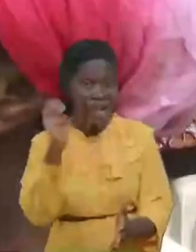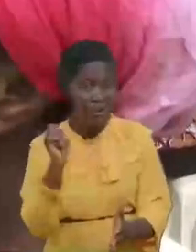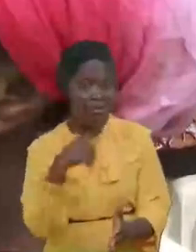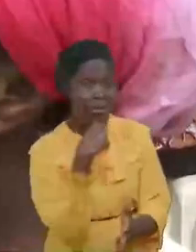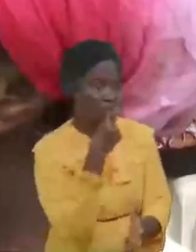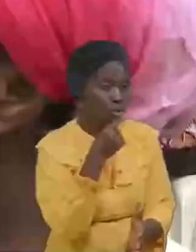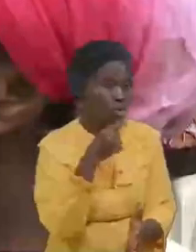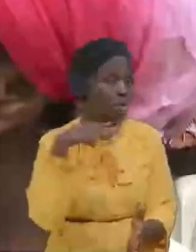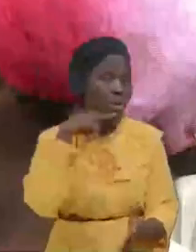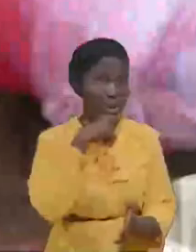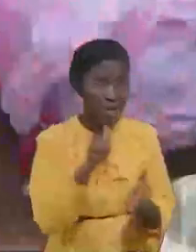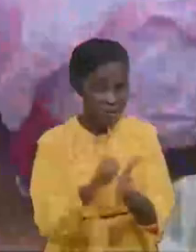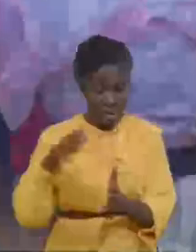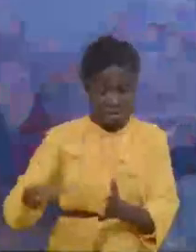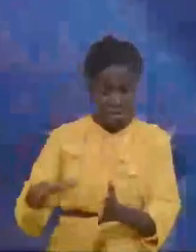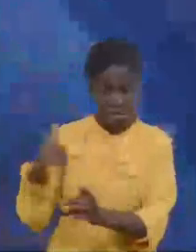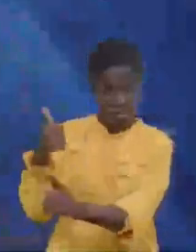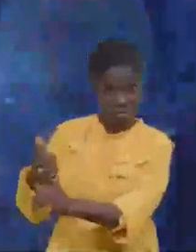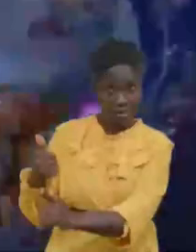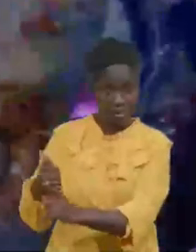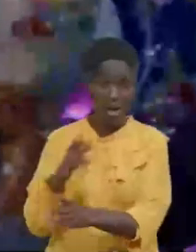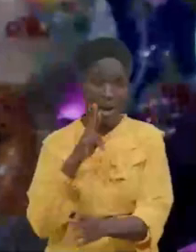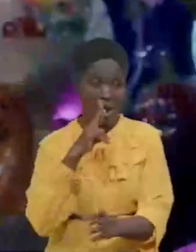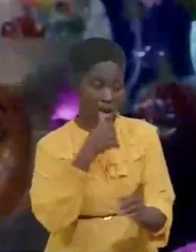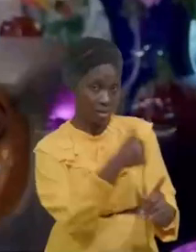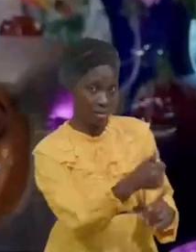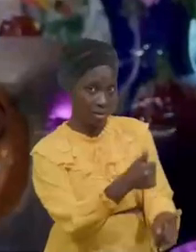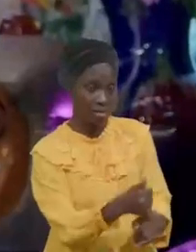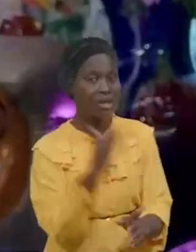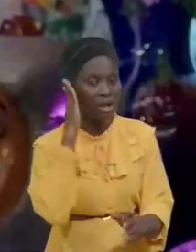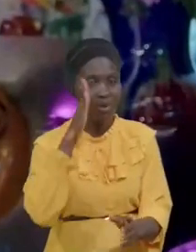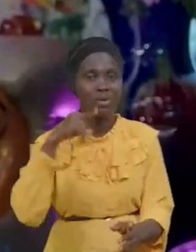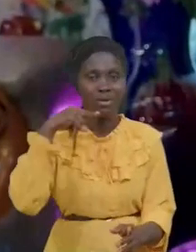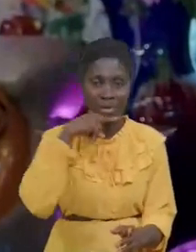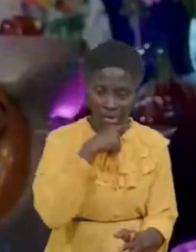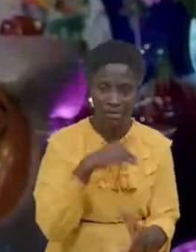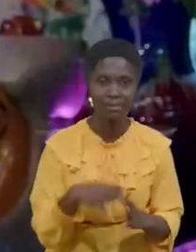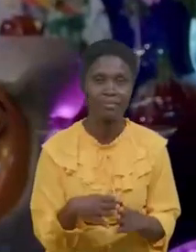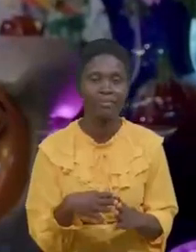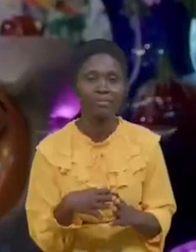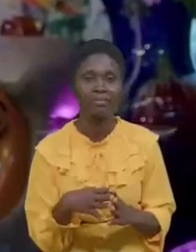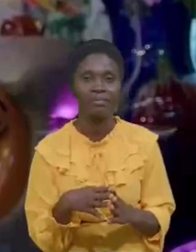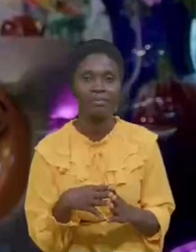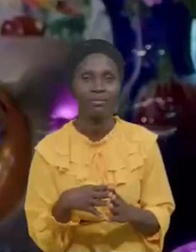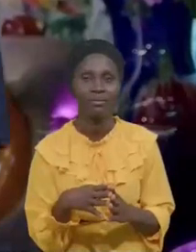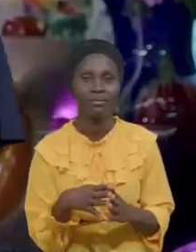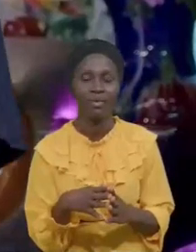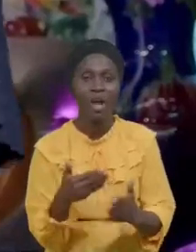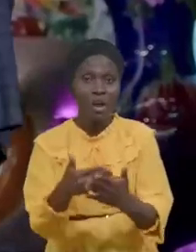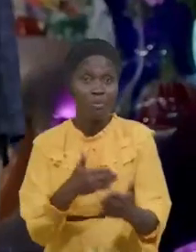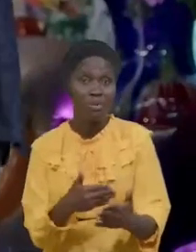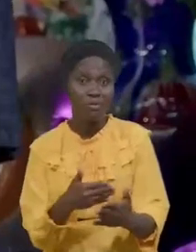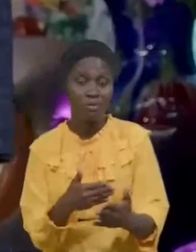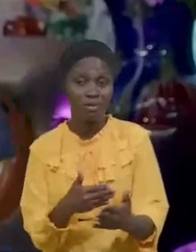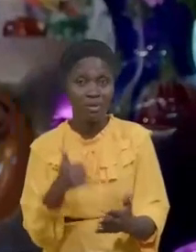l'enfant lui-même, alors, va commencer par mentir. Avant qu'un